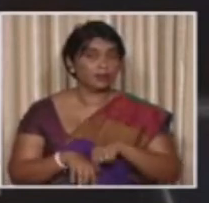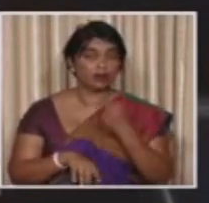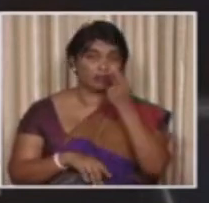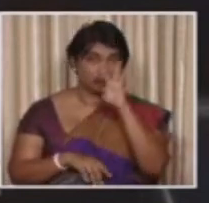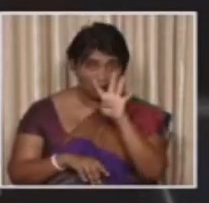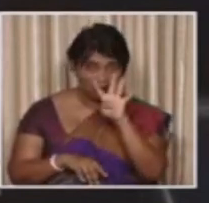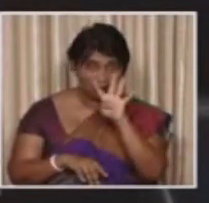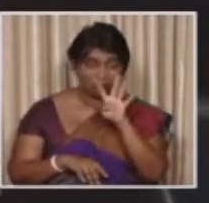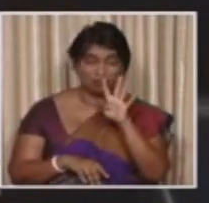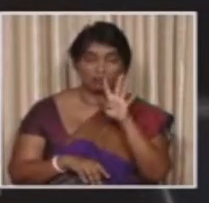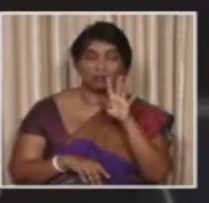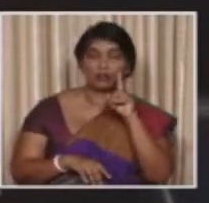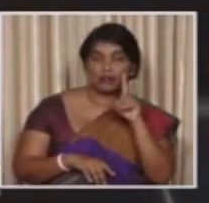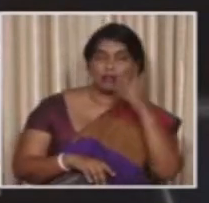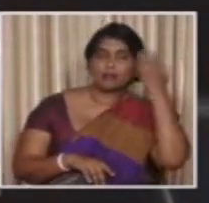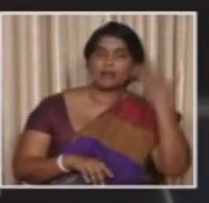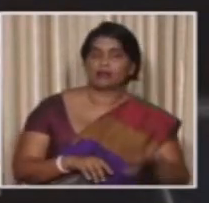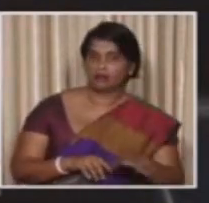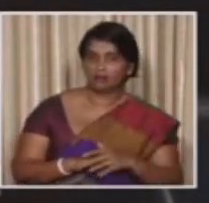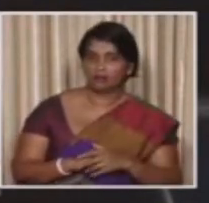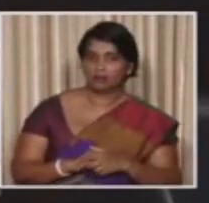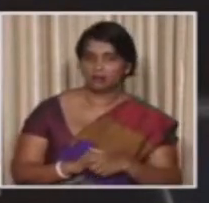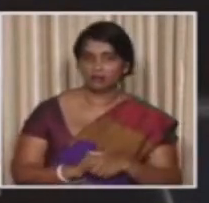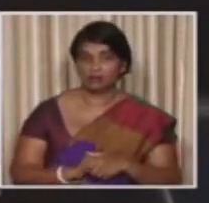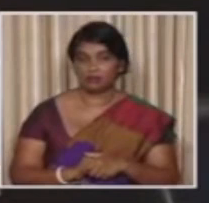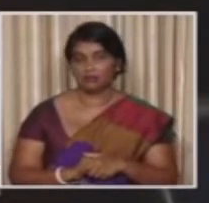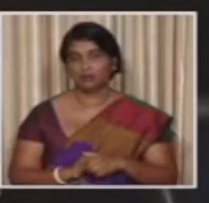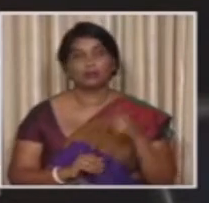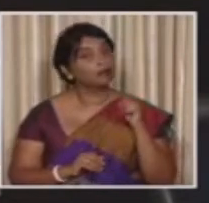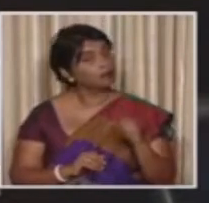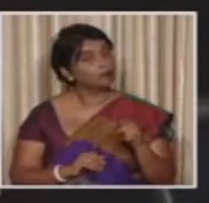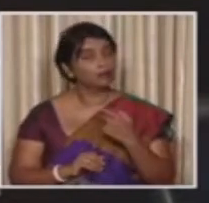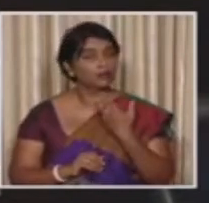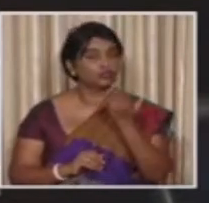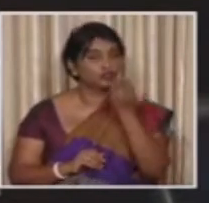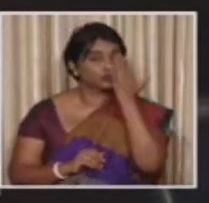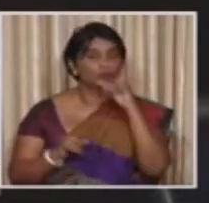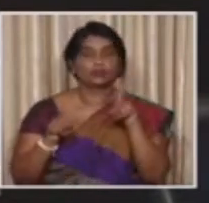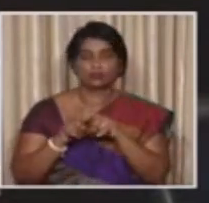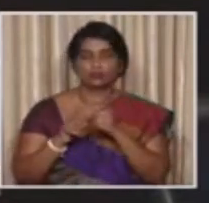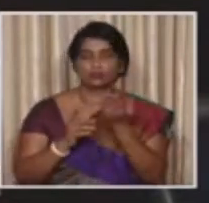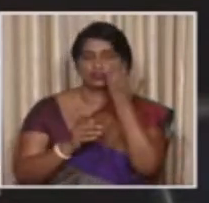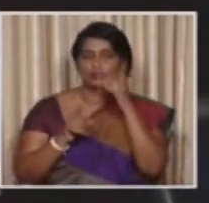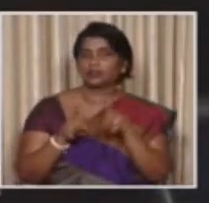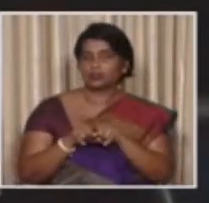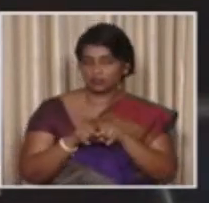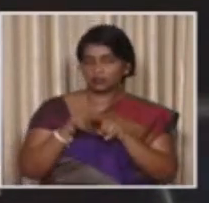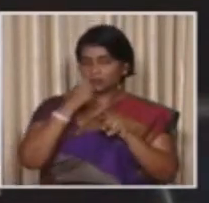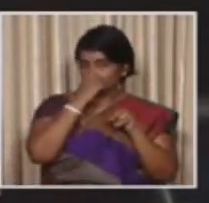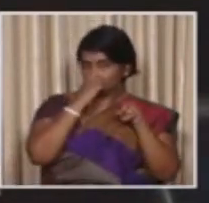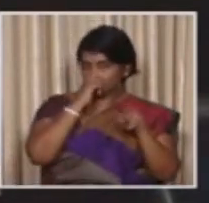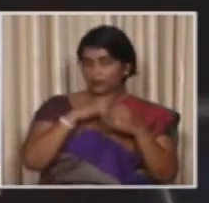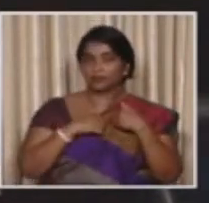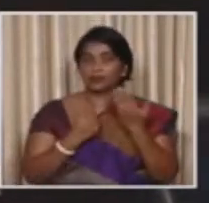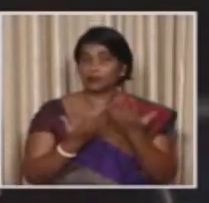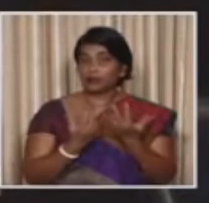14කට වරක් එක මනුෂ්‍ය ඝාතනයක් සිද්ධ වෙනවා. මේක දර්ශකයක් විදිහට ගත්තොත් මිනුන්නඩක් විදිහට ගත්තොත් මේකෙන්